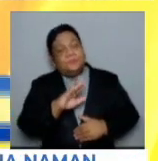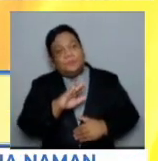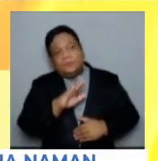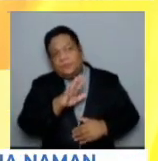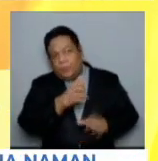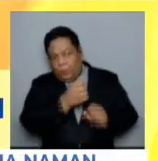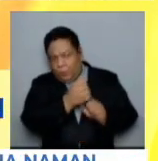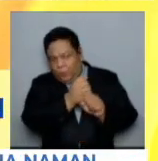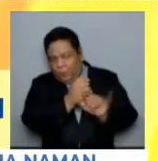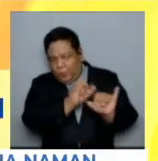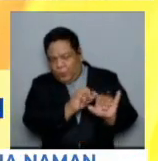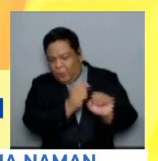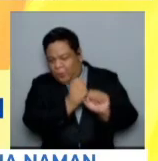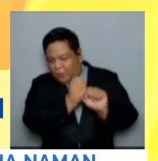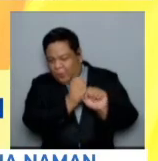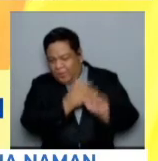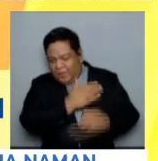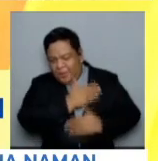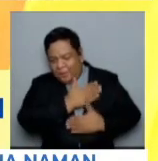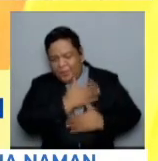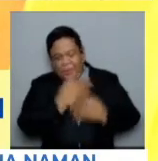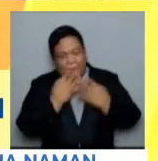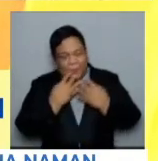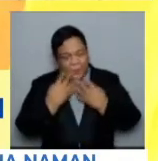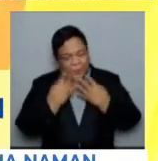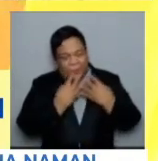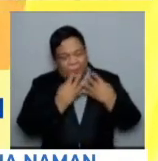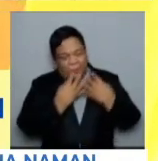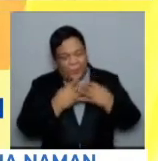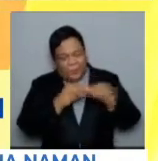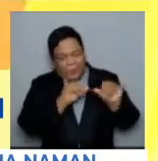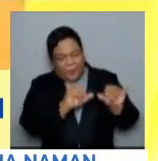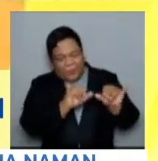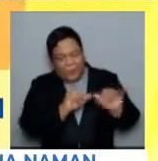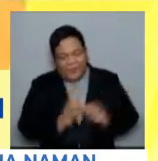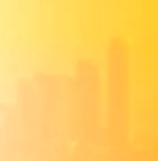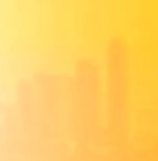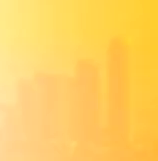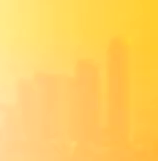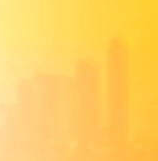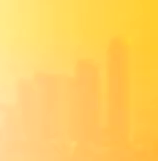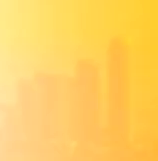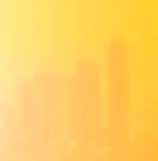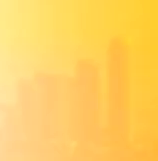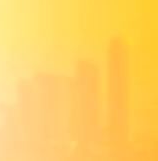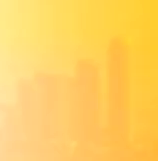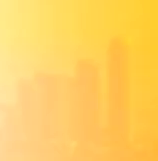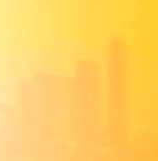Attorney Gabby. Ulit. Inunatay ni Maris. Sorry.